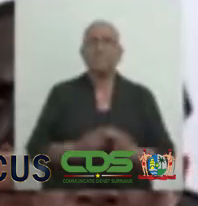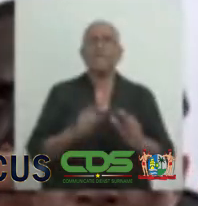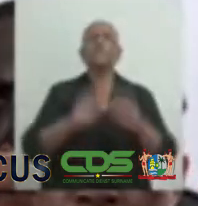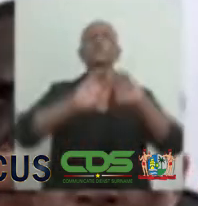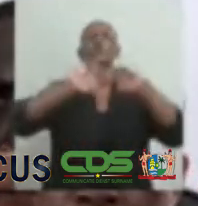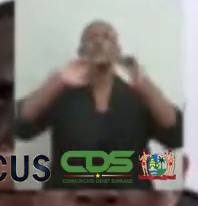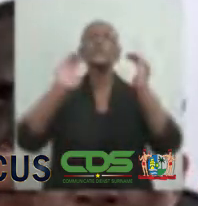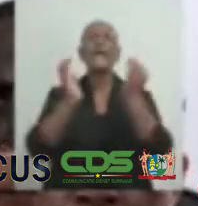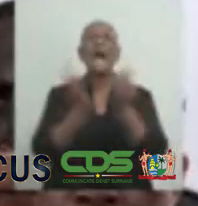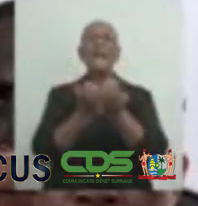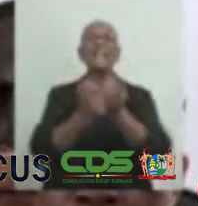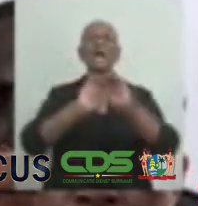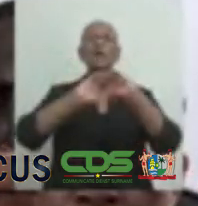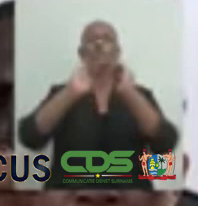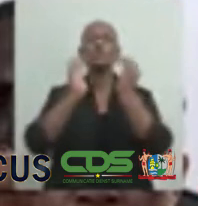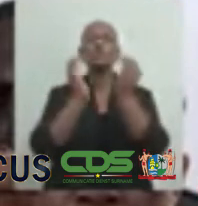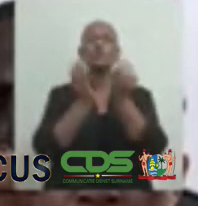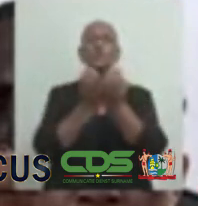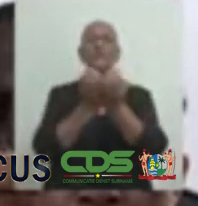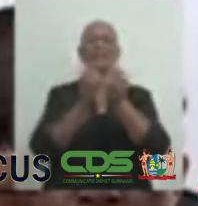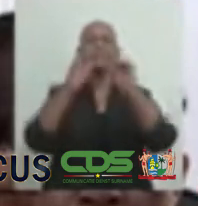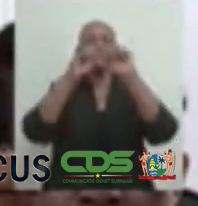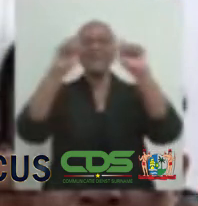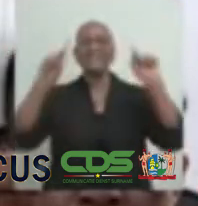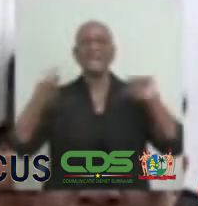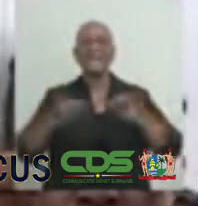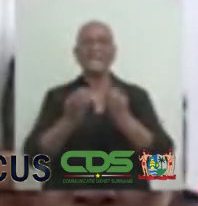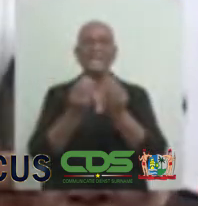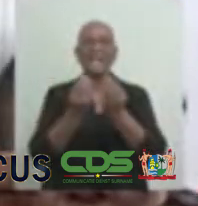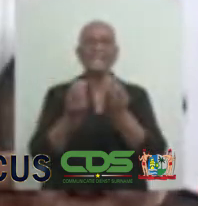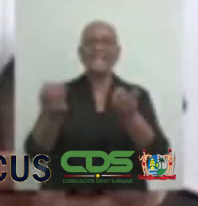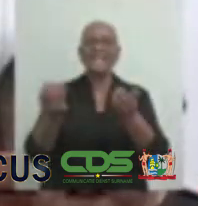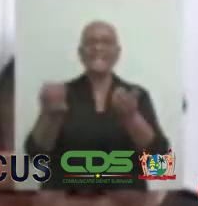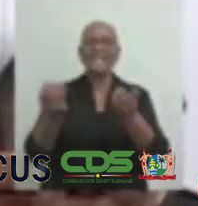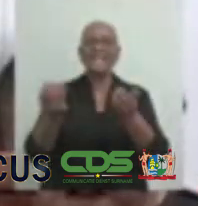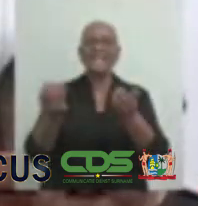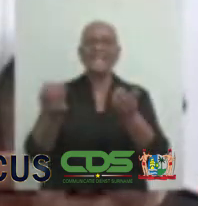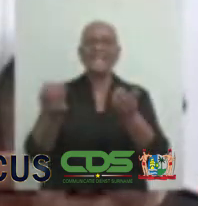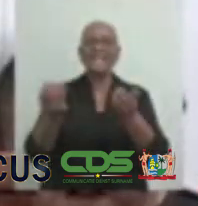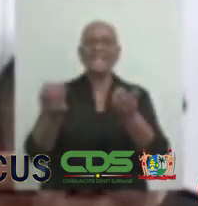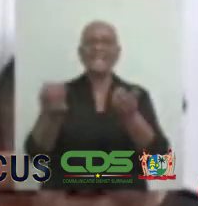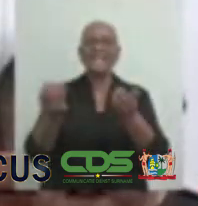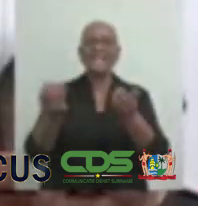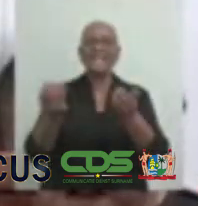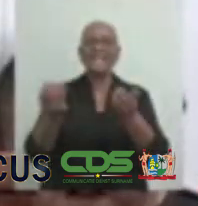Totaal van de geraamde overheidsinkomsten